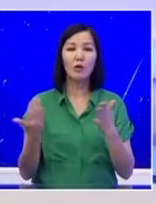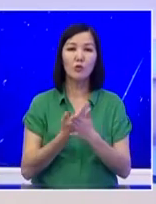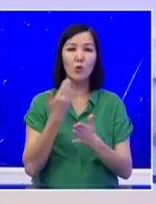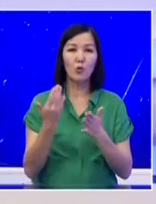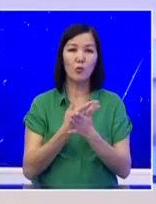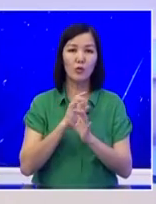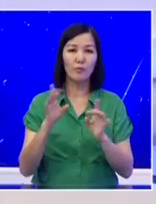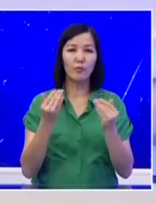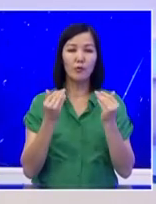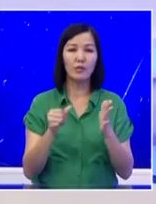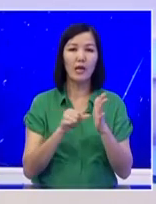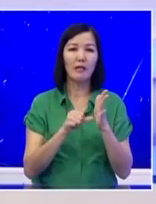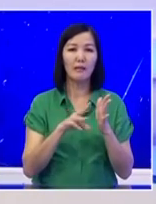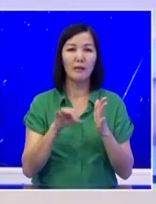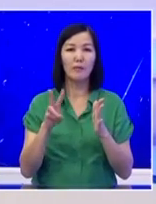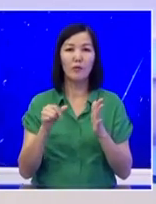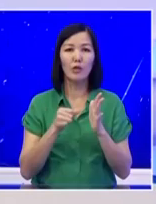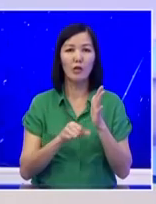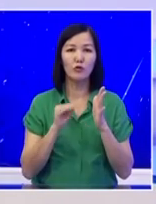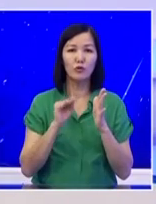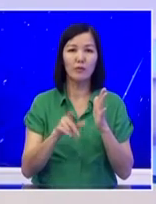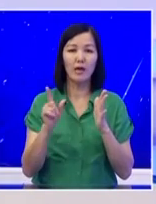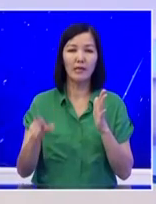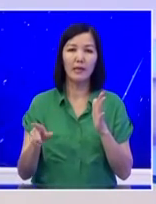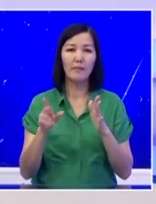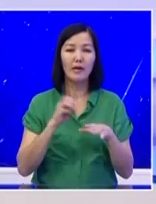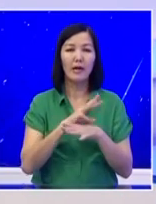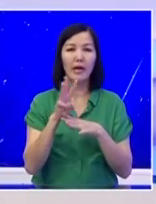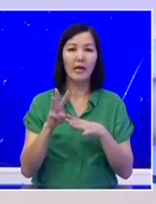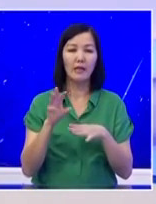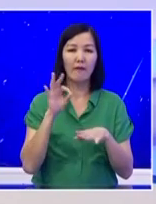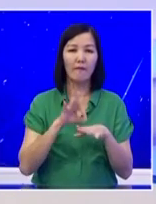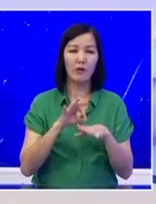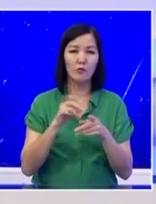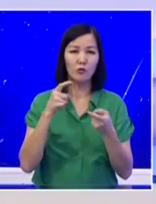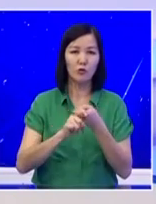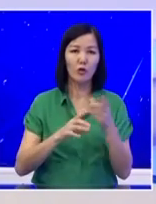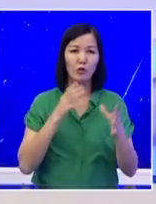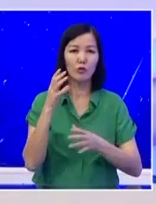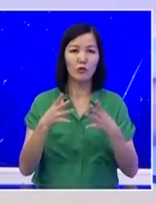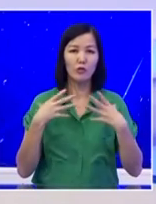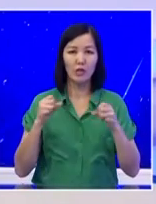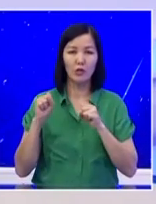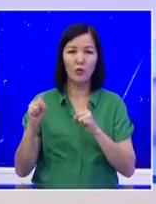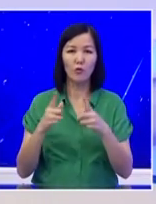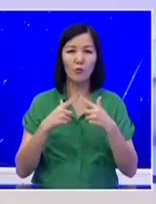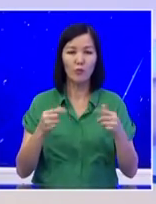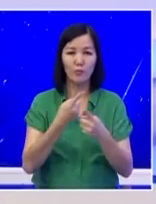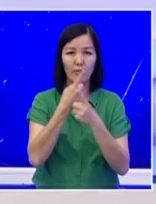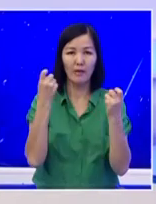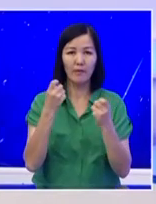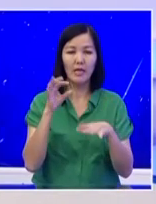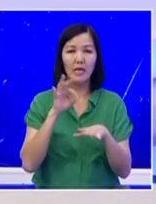Шартарапқа шолу жасасақ, бүгінде әлемде 6 миллион 600 мыңнан аса адам коронавирус жұқтырған. Дүниежүзілік денсаулық сақтау ұйымының